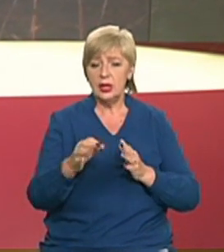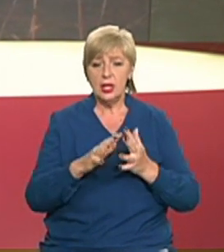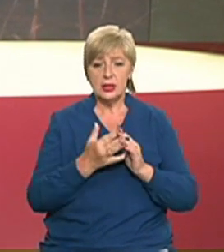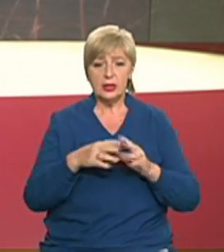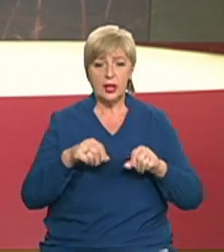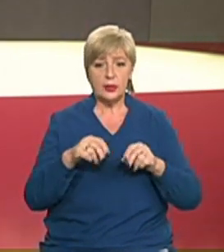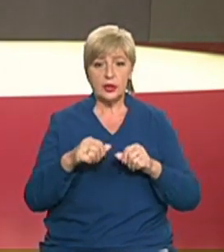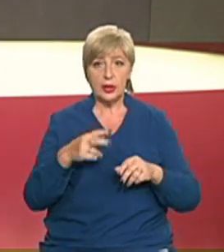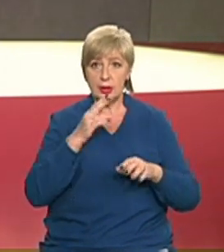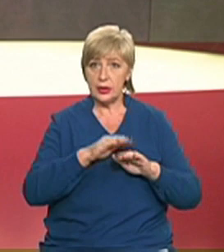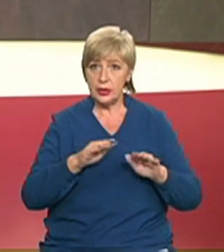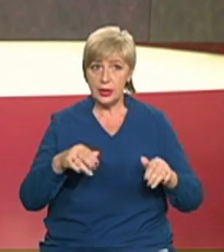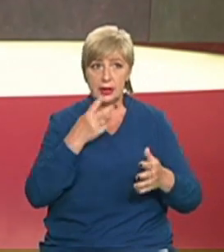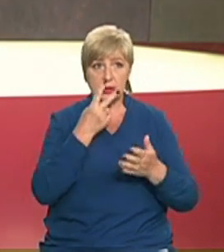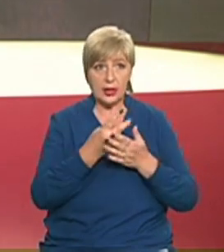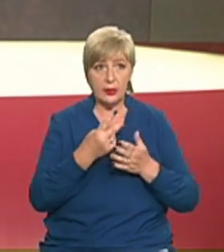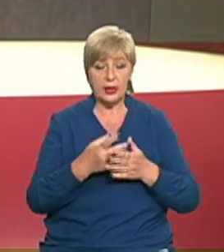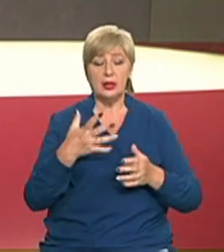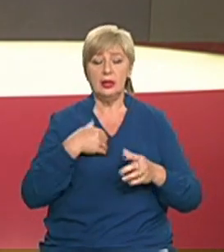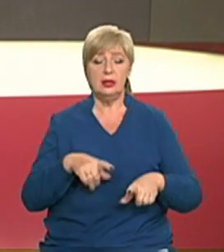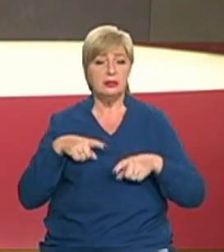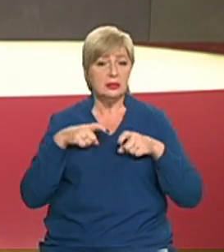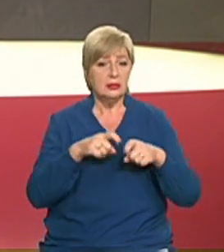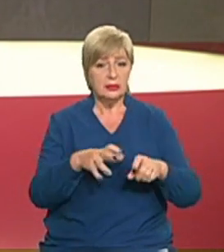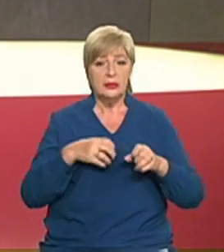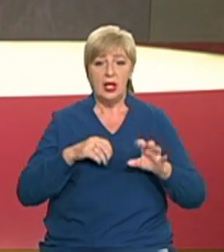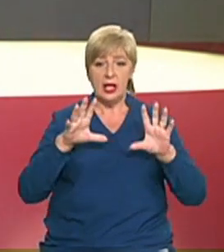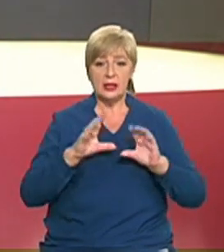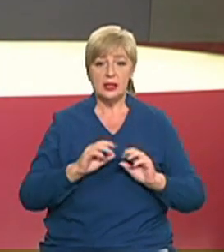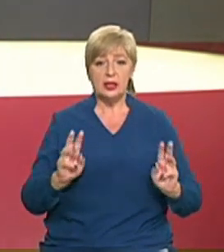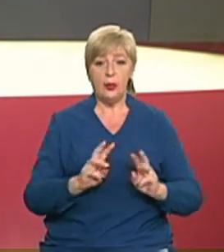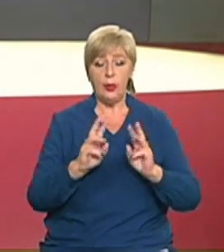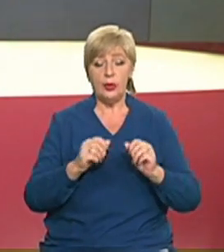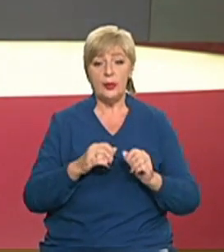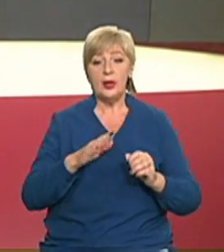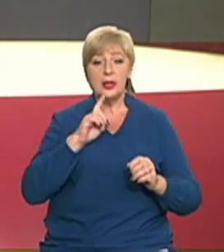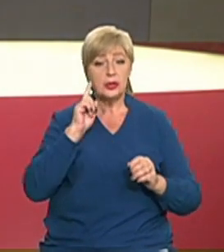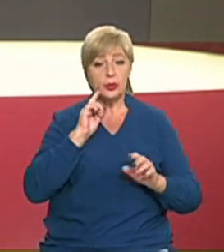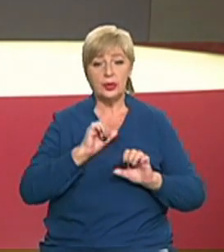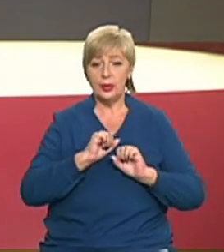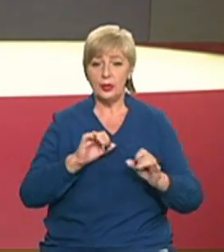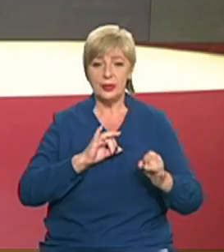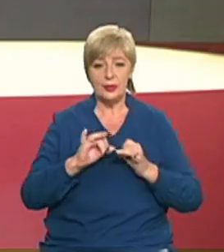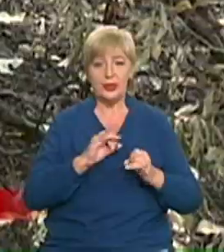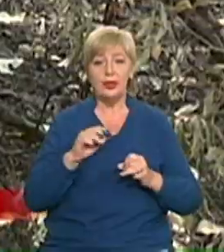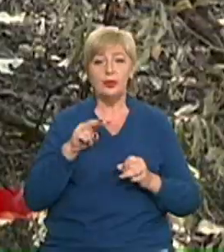які катались на велосипедах і кинулись гасити полум'я. З юними героями спілкувалась Людмила Литвиненко.